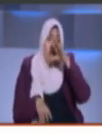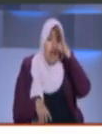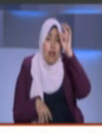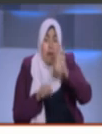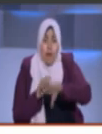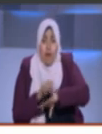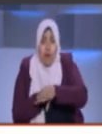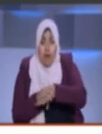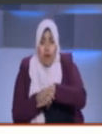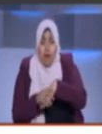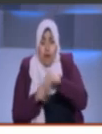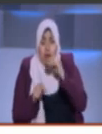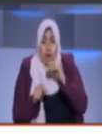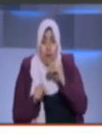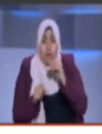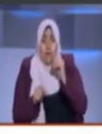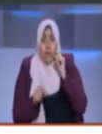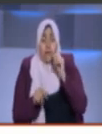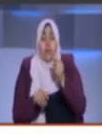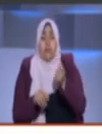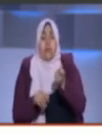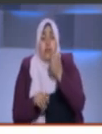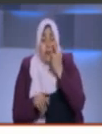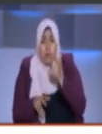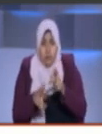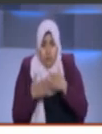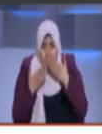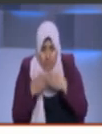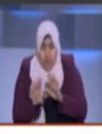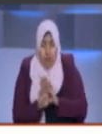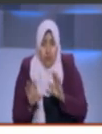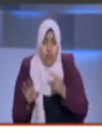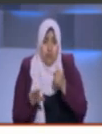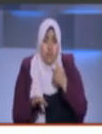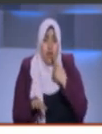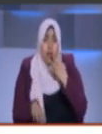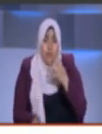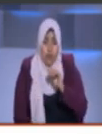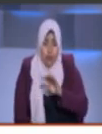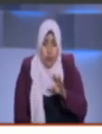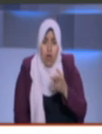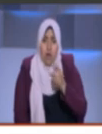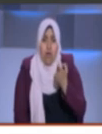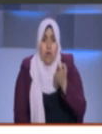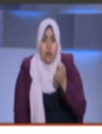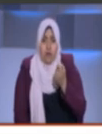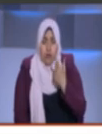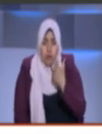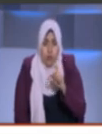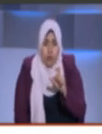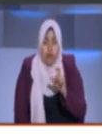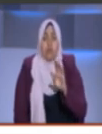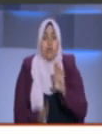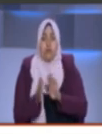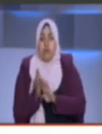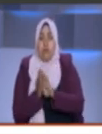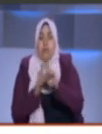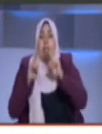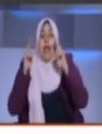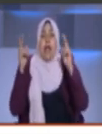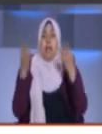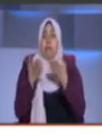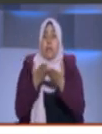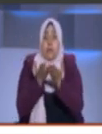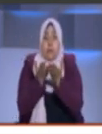هذا اللقاح بعد 4 شهور أو 5 شهور فلن يصل إلى العالم